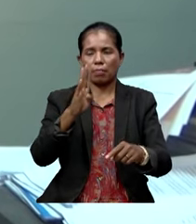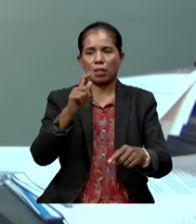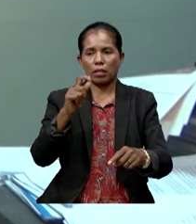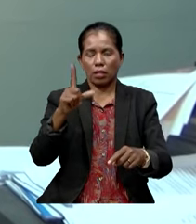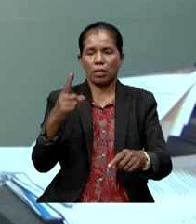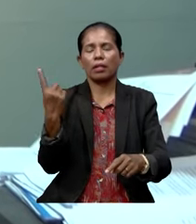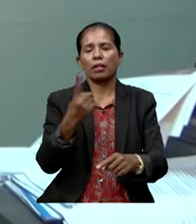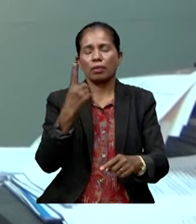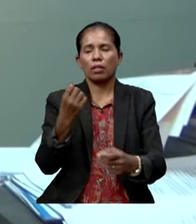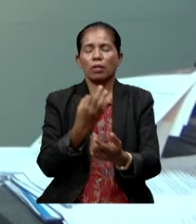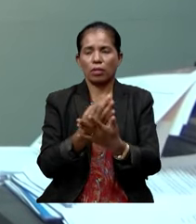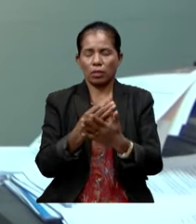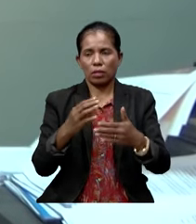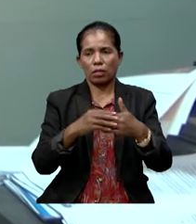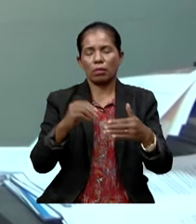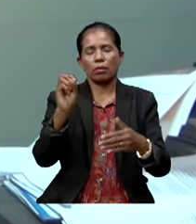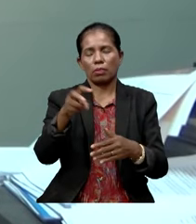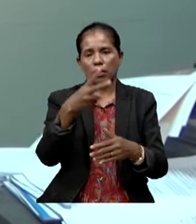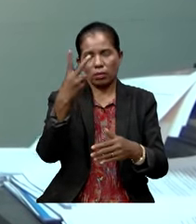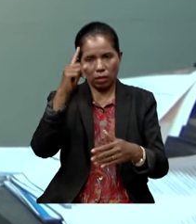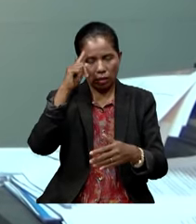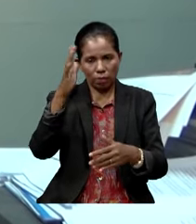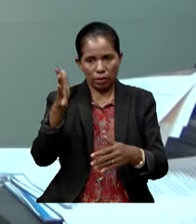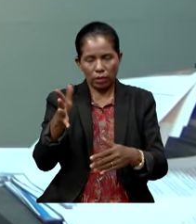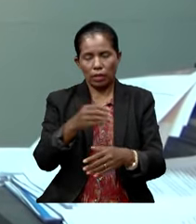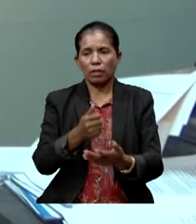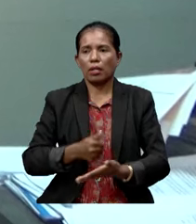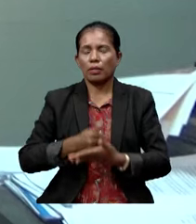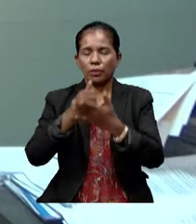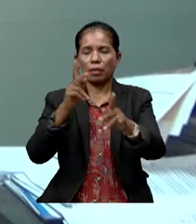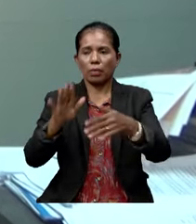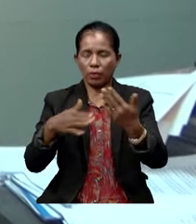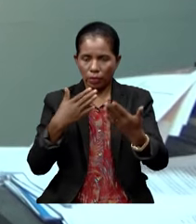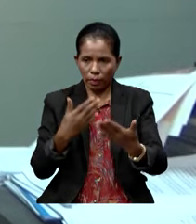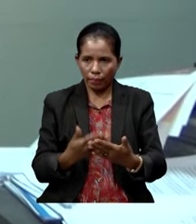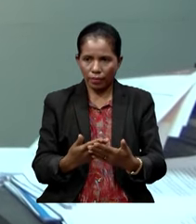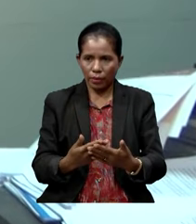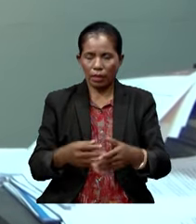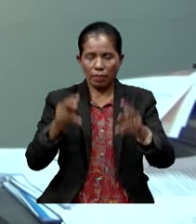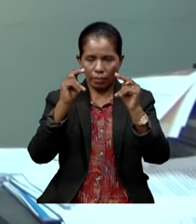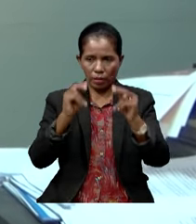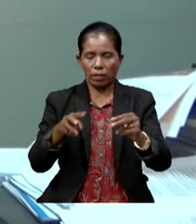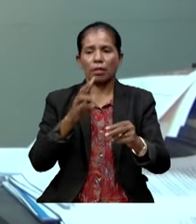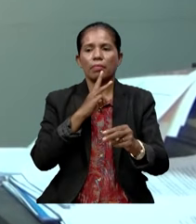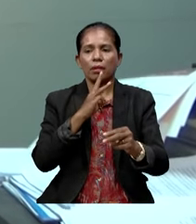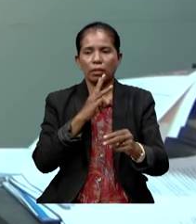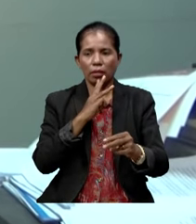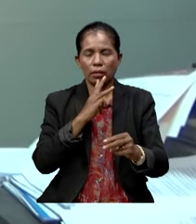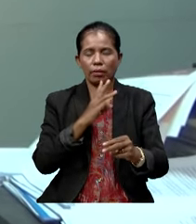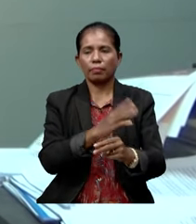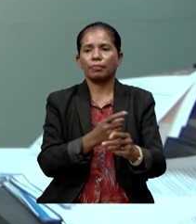ni na fati ba 12 dollar 50 cent ne para ta facilita comandar se ne be necesitare be ne be